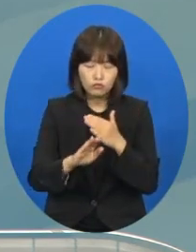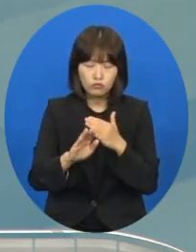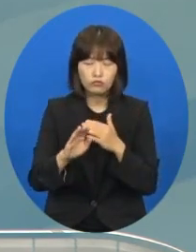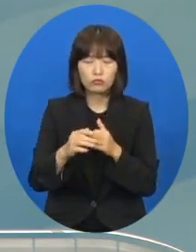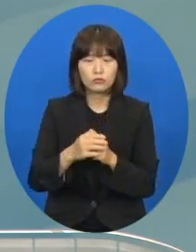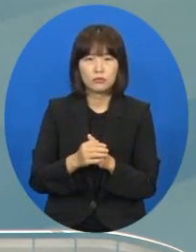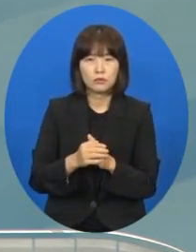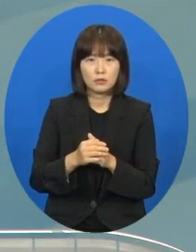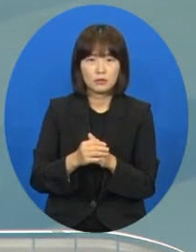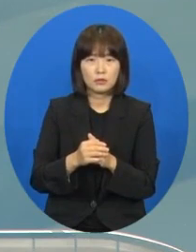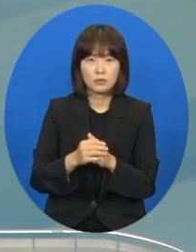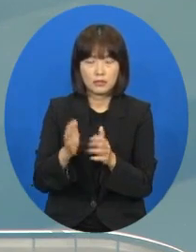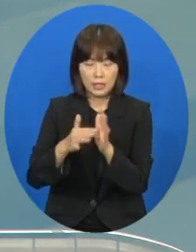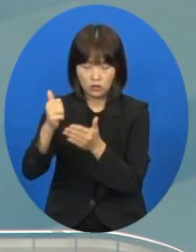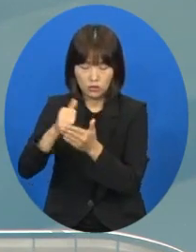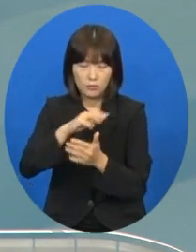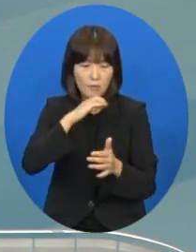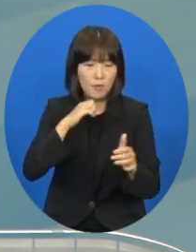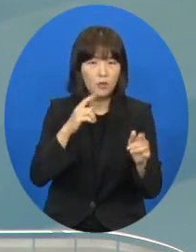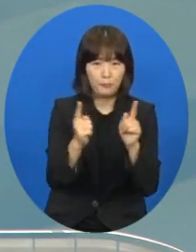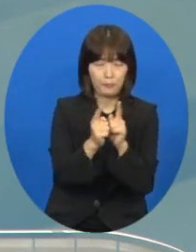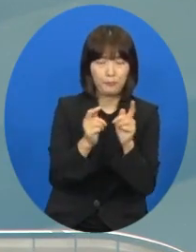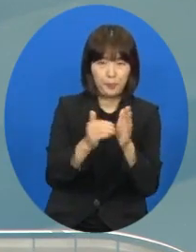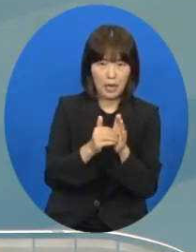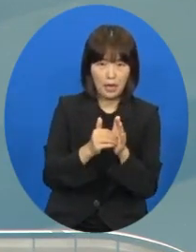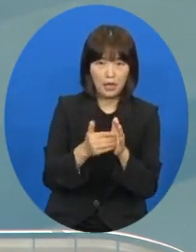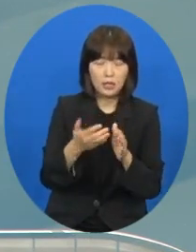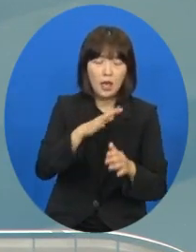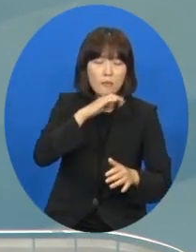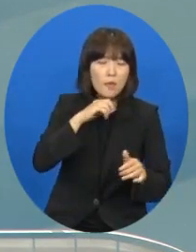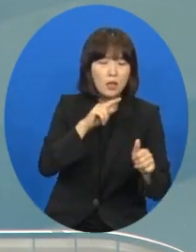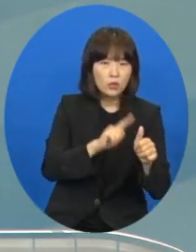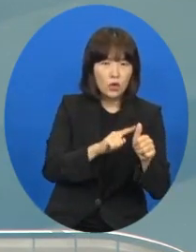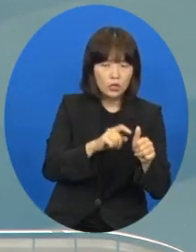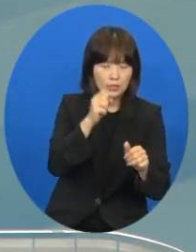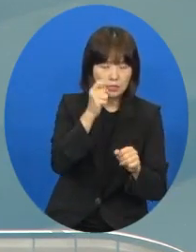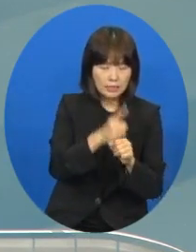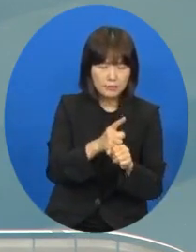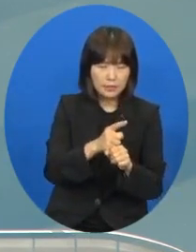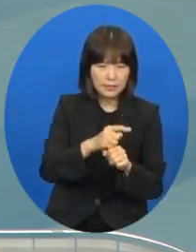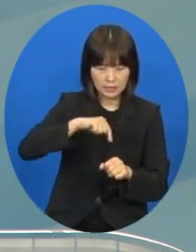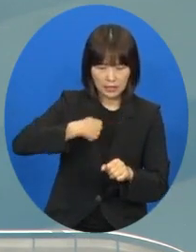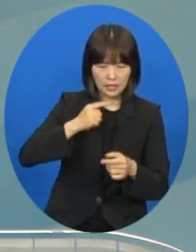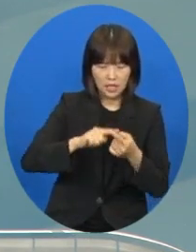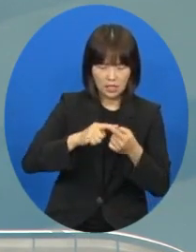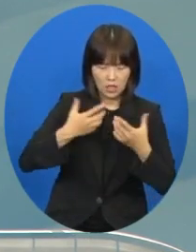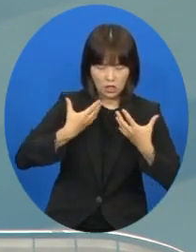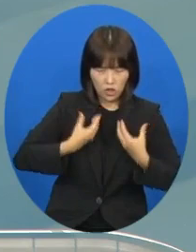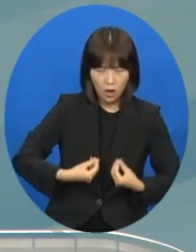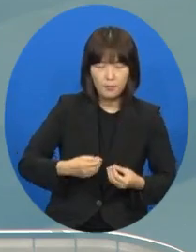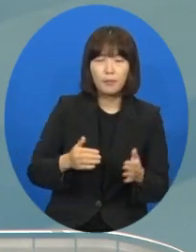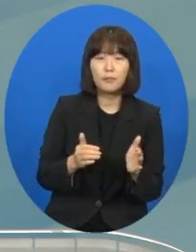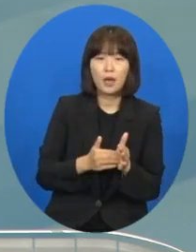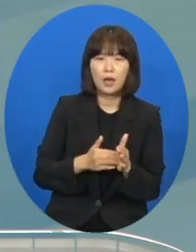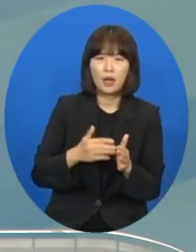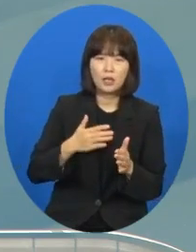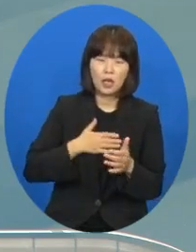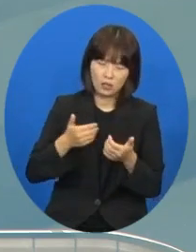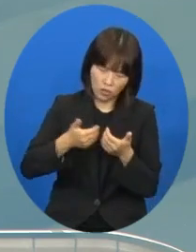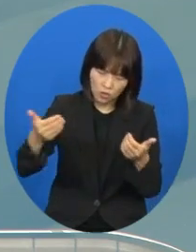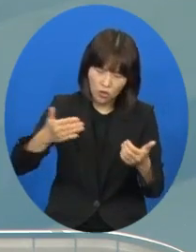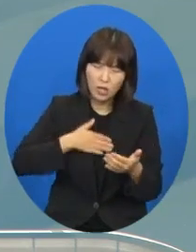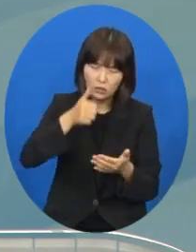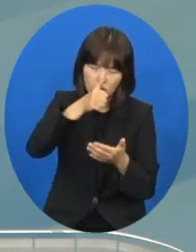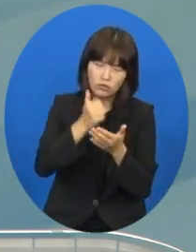그때 베드로는 이미 자기 자신에 대해서 절망한 사람이었어요. 나를 떠나소서, 나는